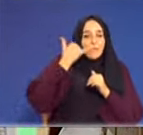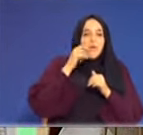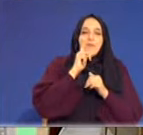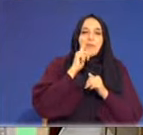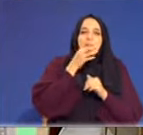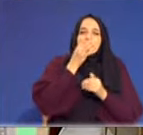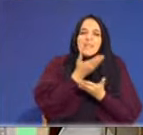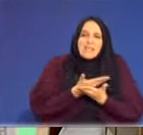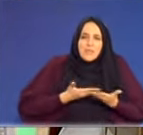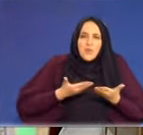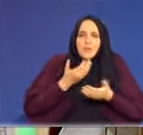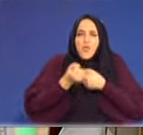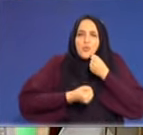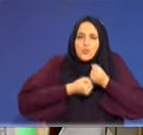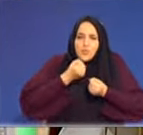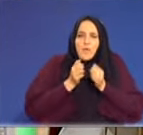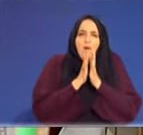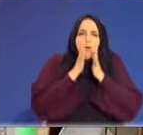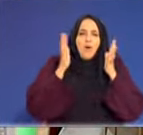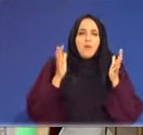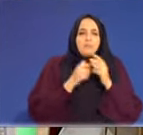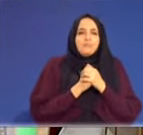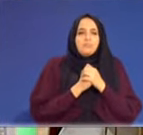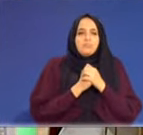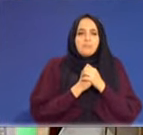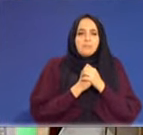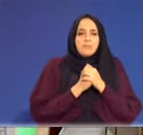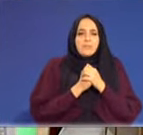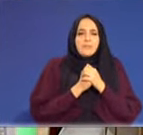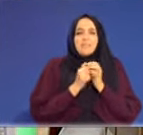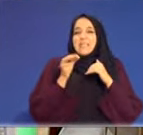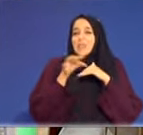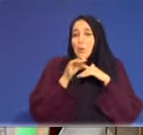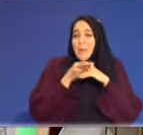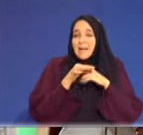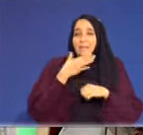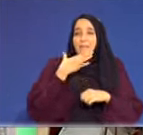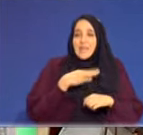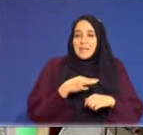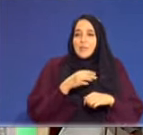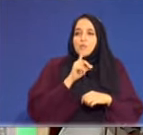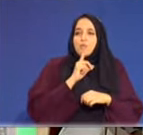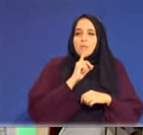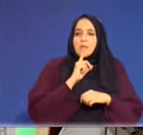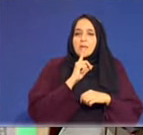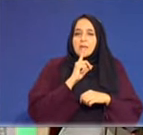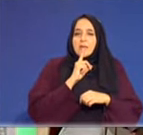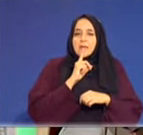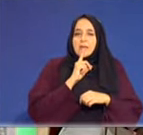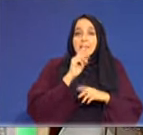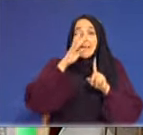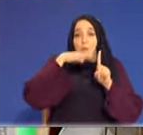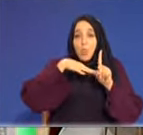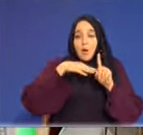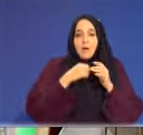تعيش مشكل كبير حدث مع زوجي وابني منذ